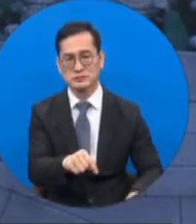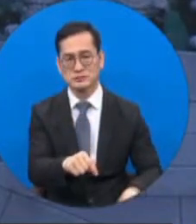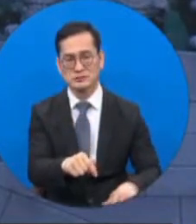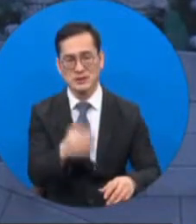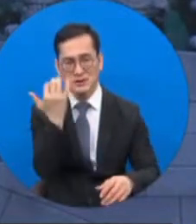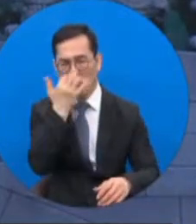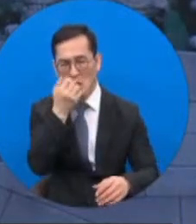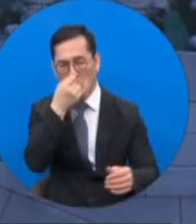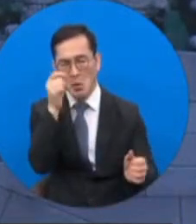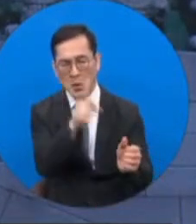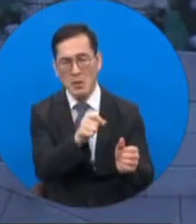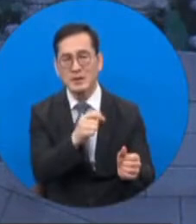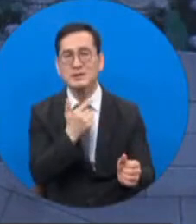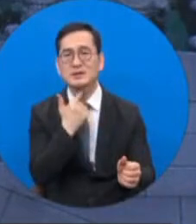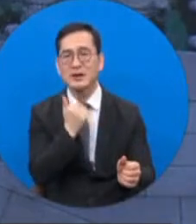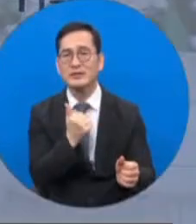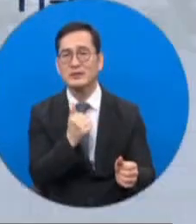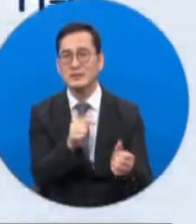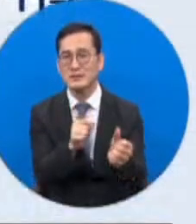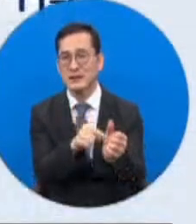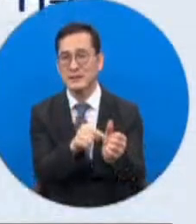박 위원장은 강한 불만을 드러냈습니다.